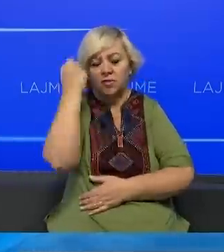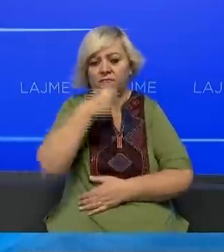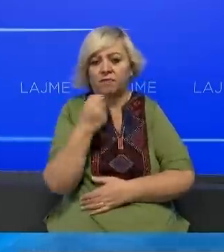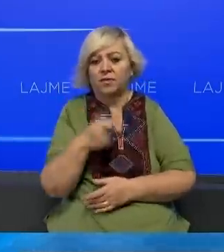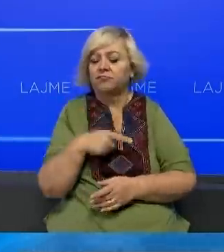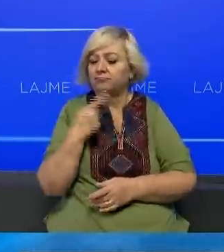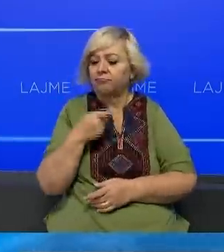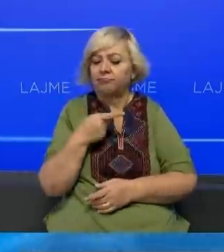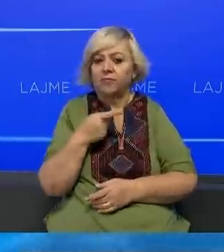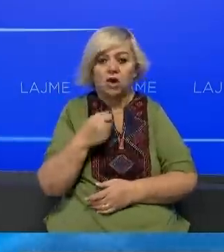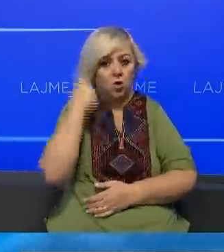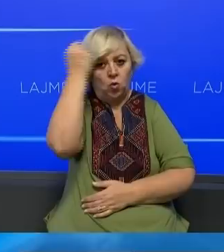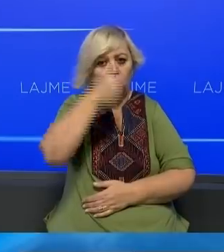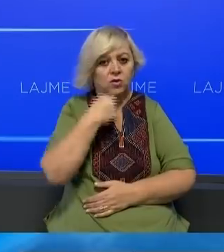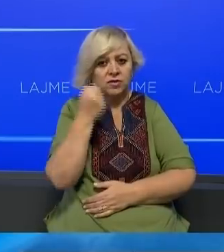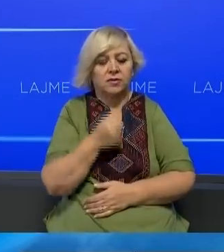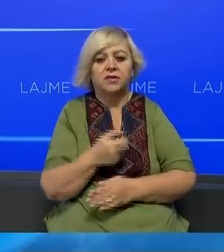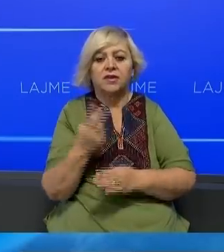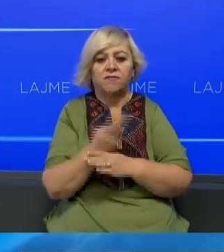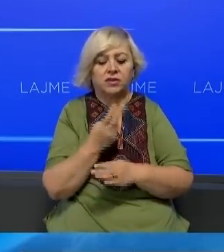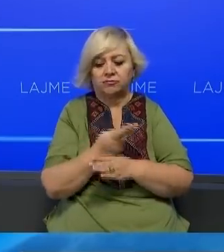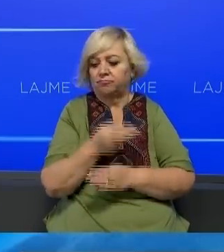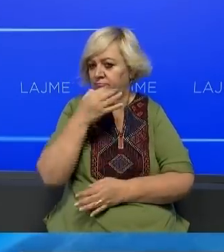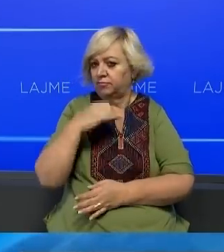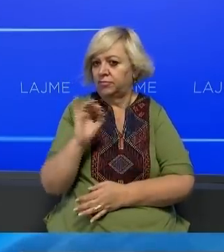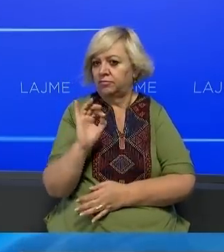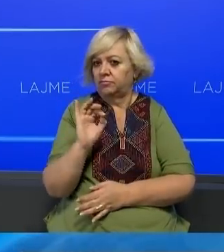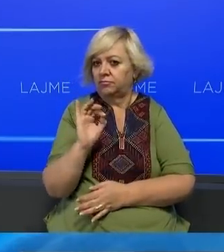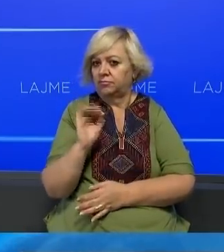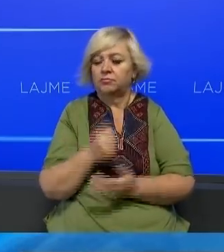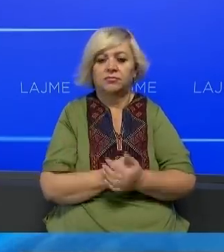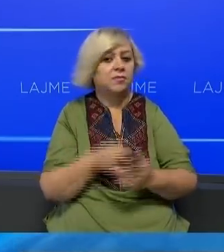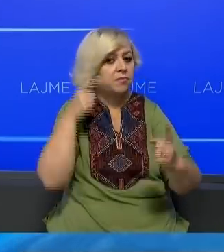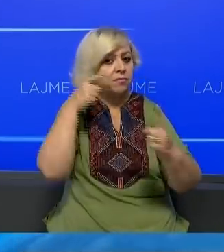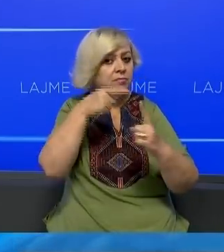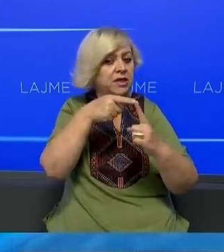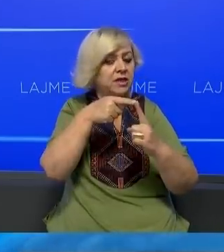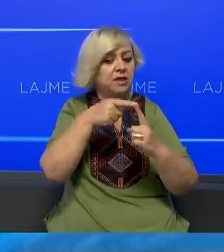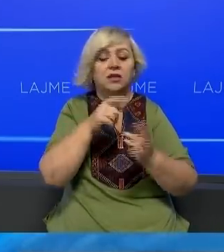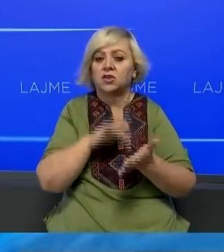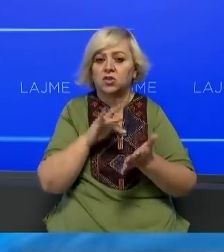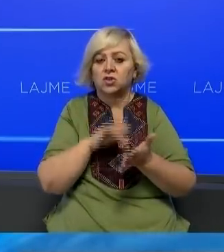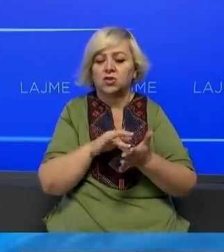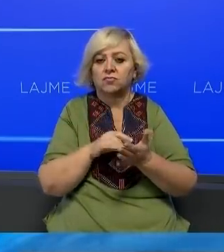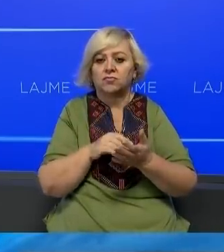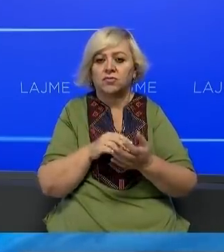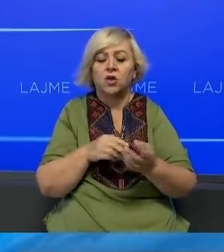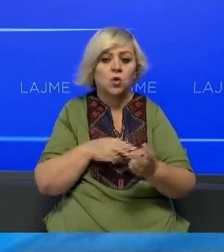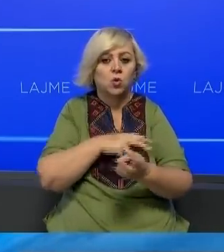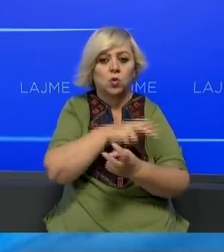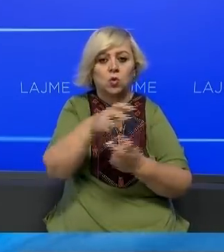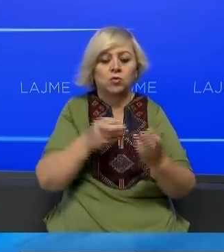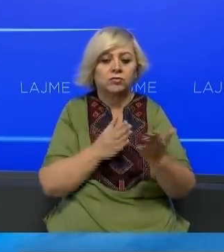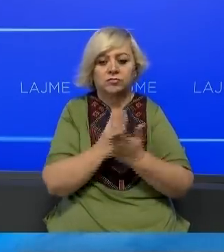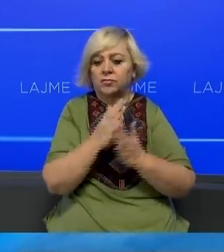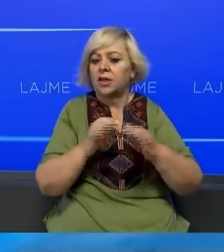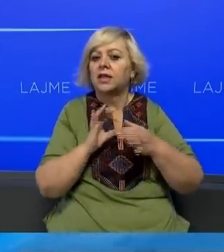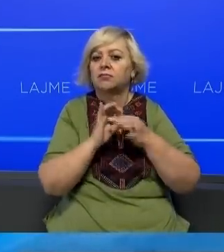në theks se Kosova është vend me potencial të madh, pasi është pikë qendrore nëpërmjet të cilës kalon çdo rrugë që lidh